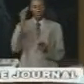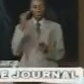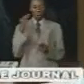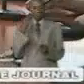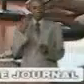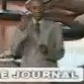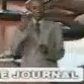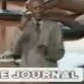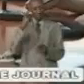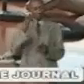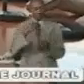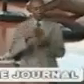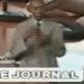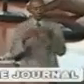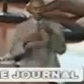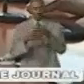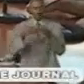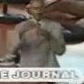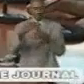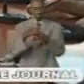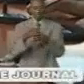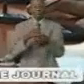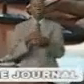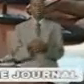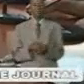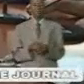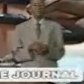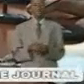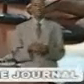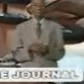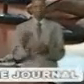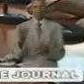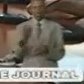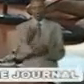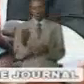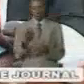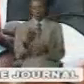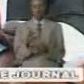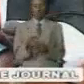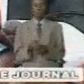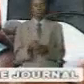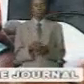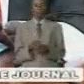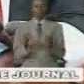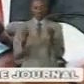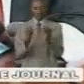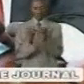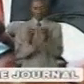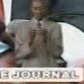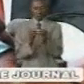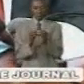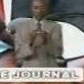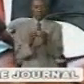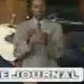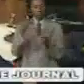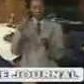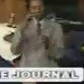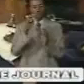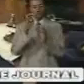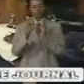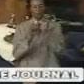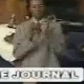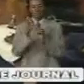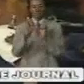collègue des ITPR, Fridolin Kasuechi, se sont retrouvés pour évaluer